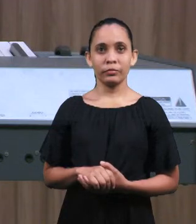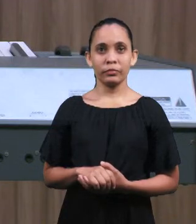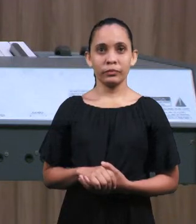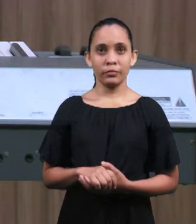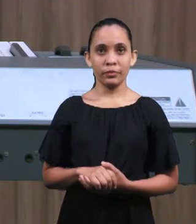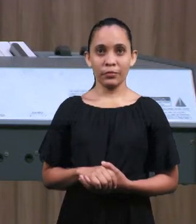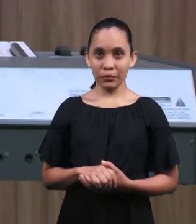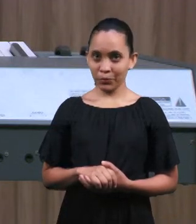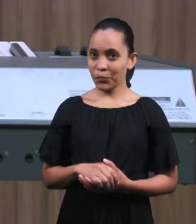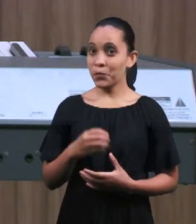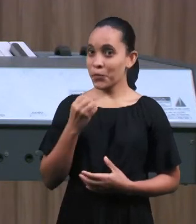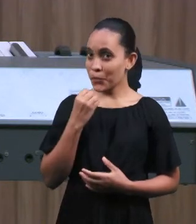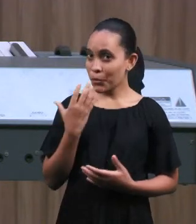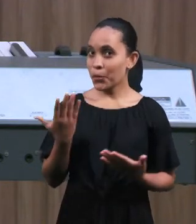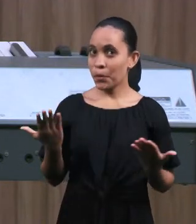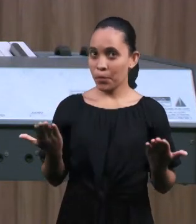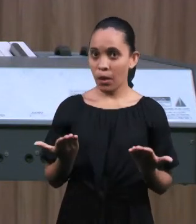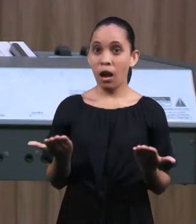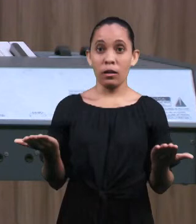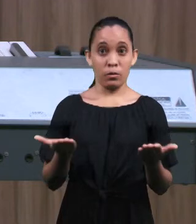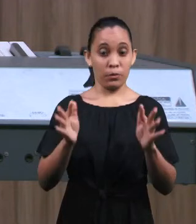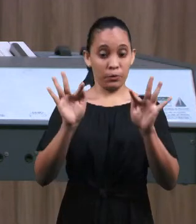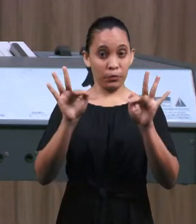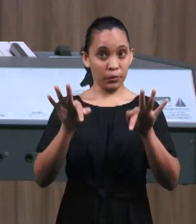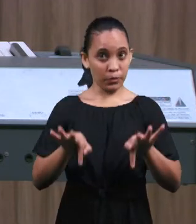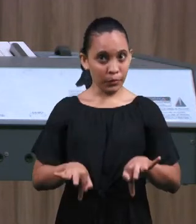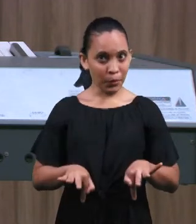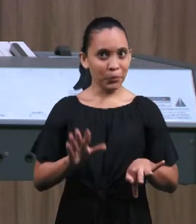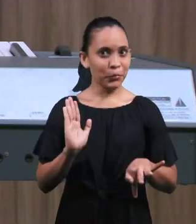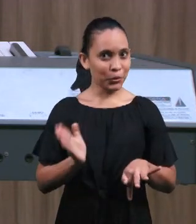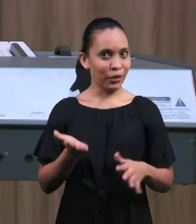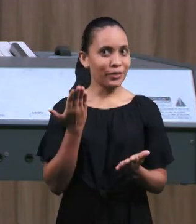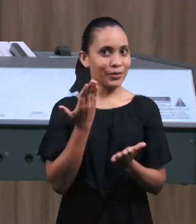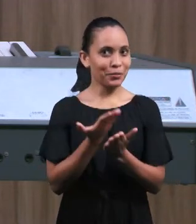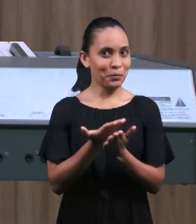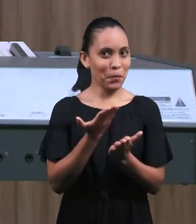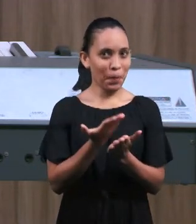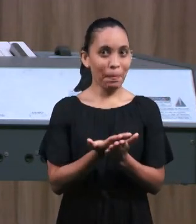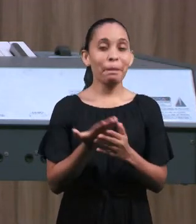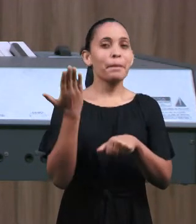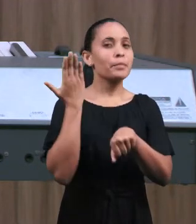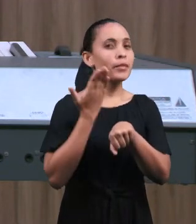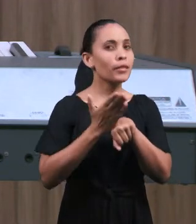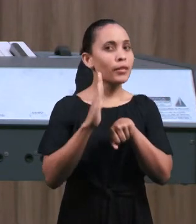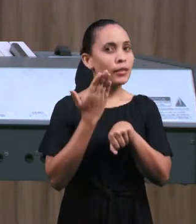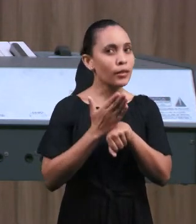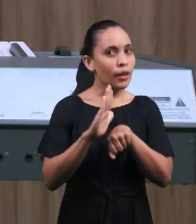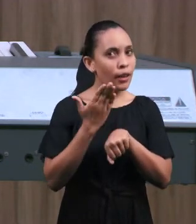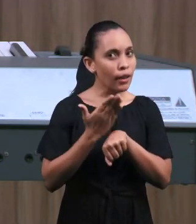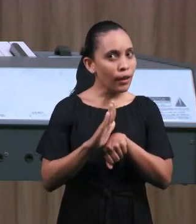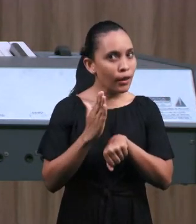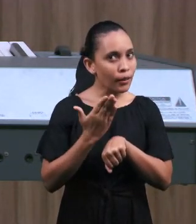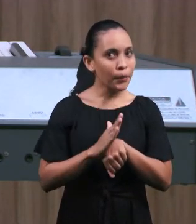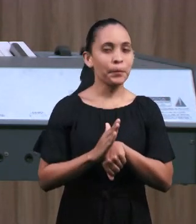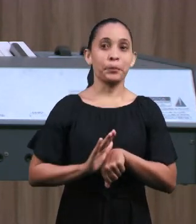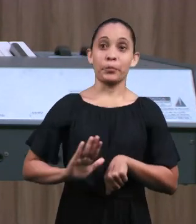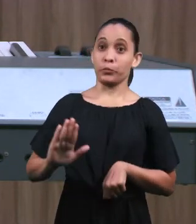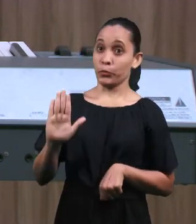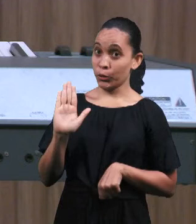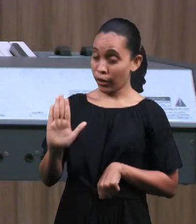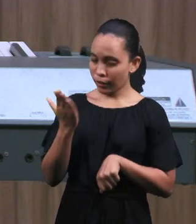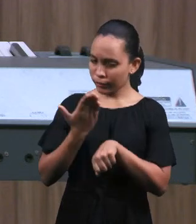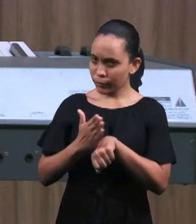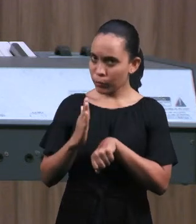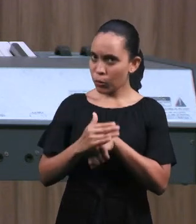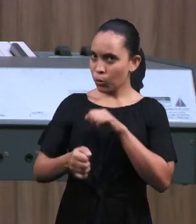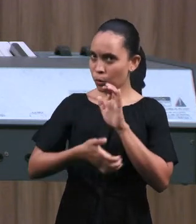Muito Très bom. bien. Donc, de cette manière, nous allons finir notre étude. Nous demandons que vous puissiez vous entraîner beaucoup la main droite de la louange